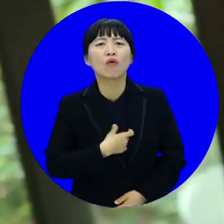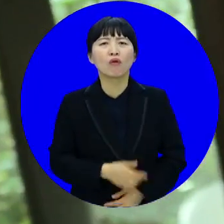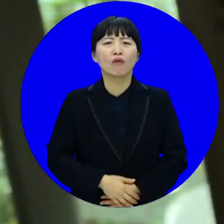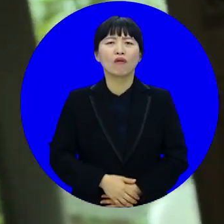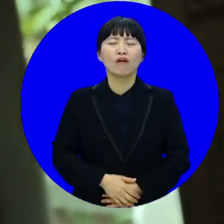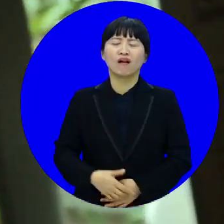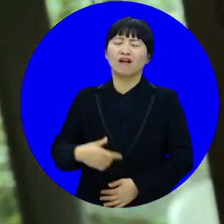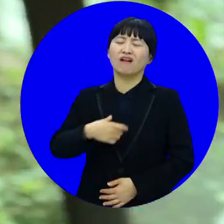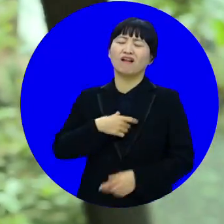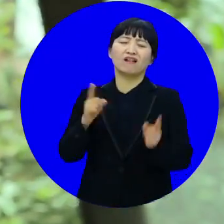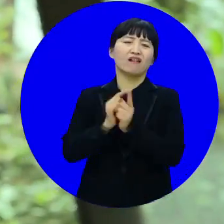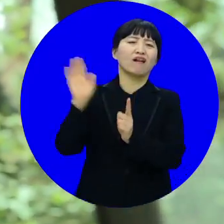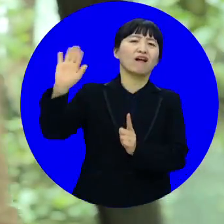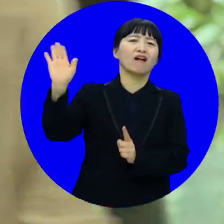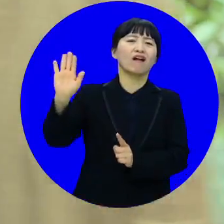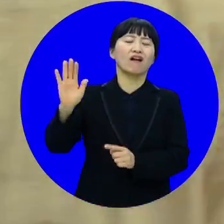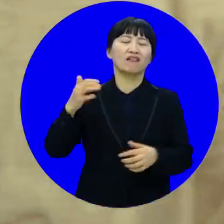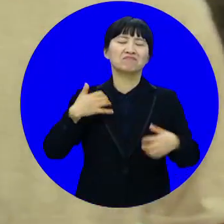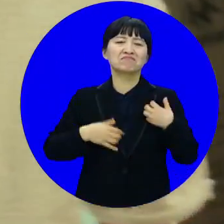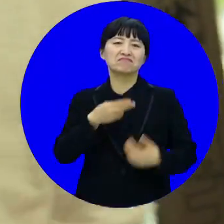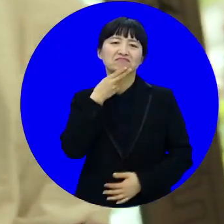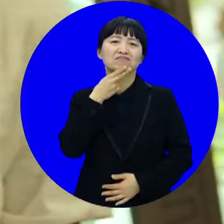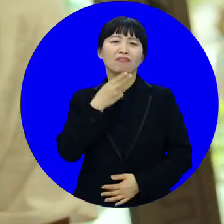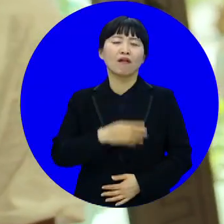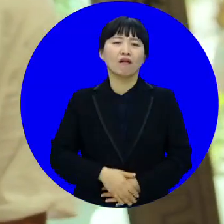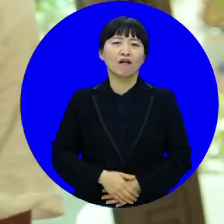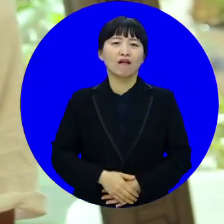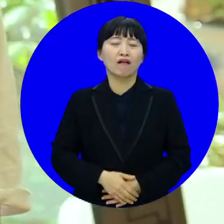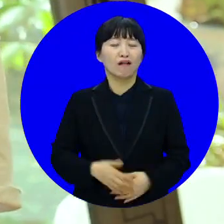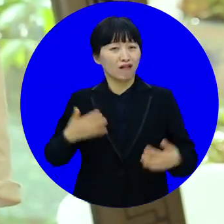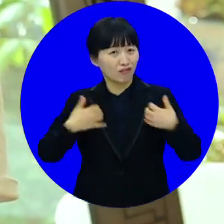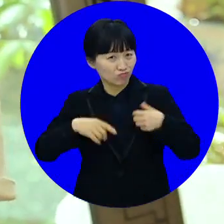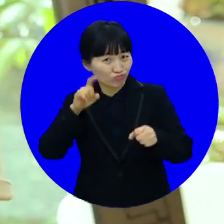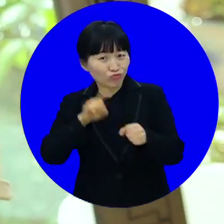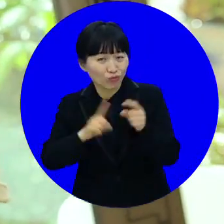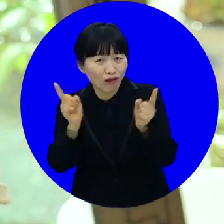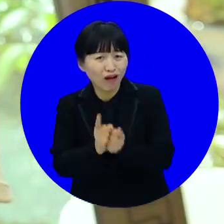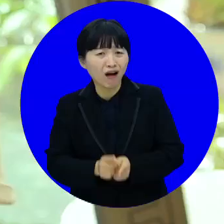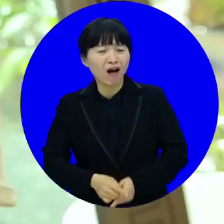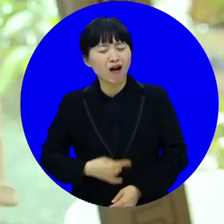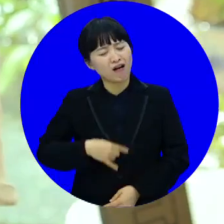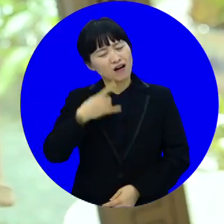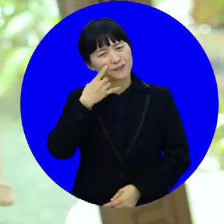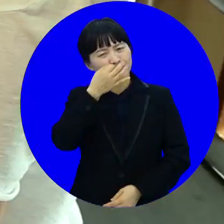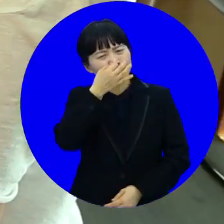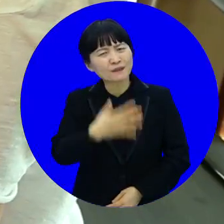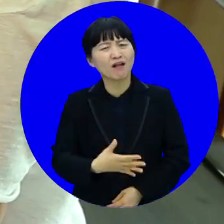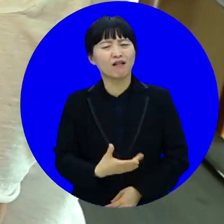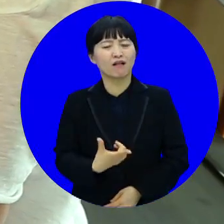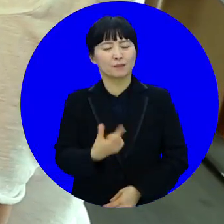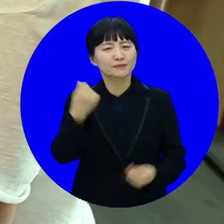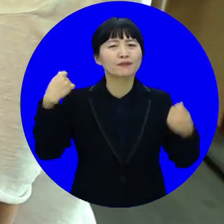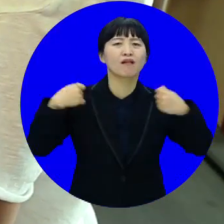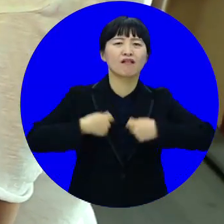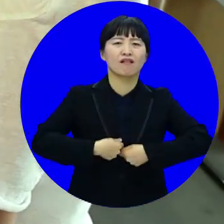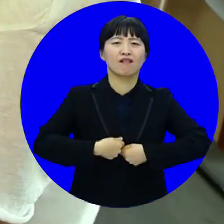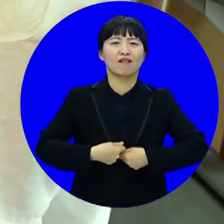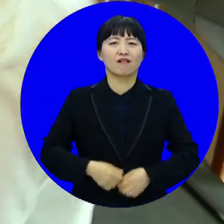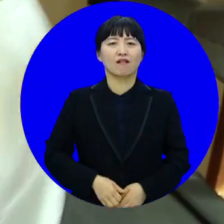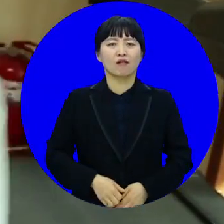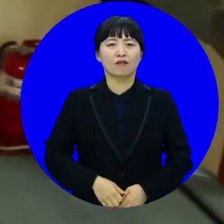싫어? 싫어, 안 만나. 재미없어. 뭐 재미로 만나? 엄마